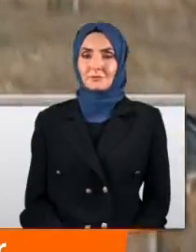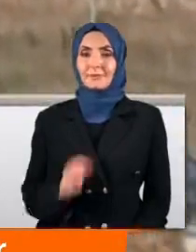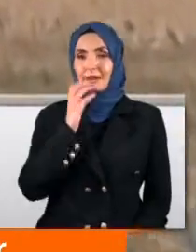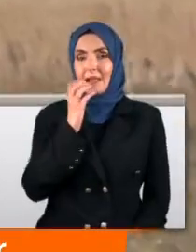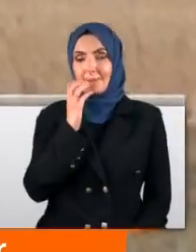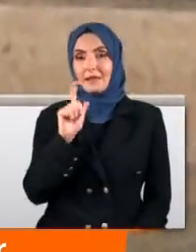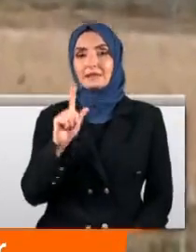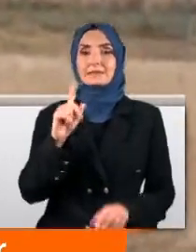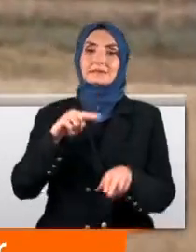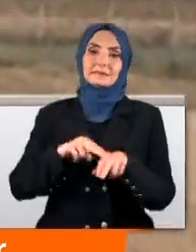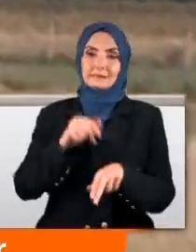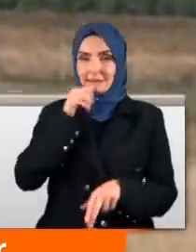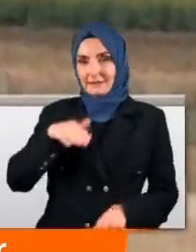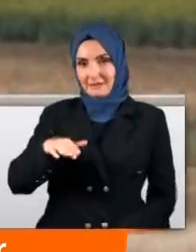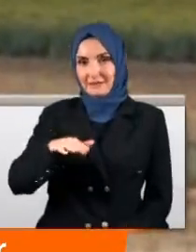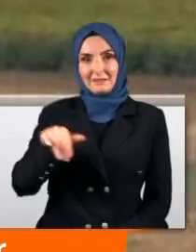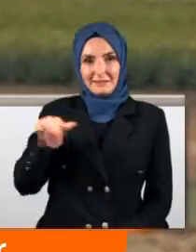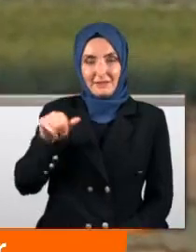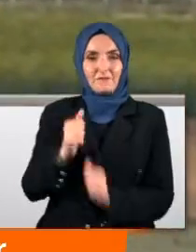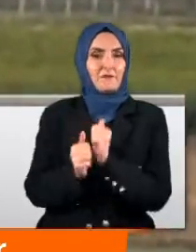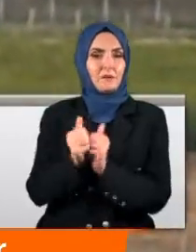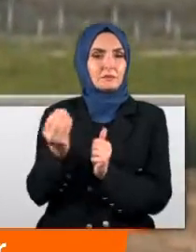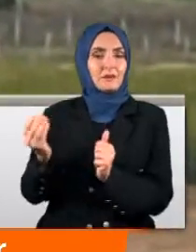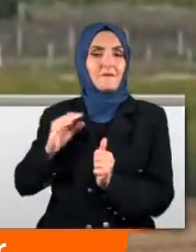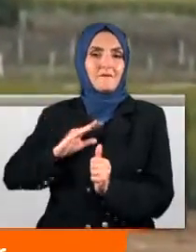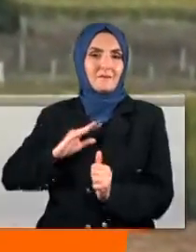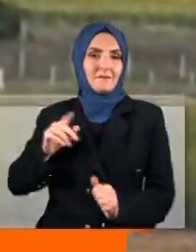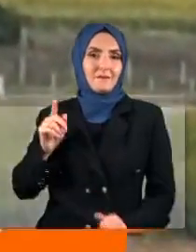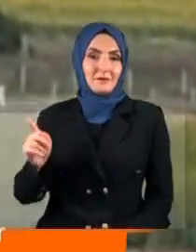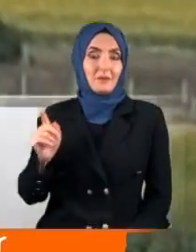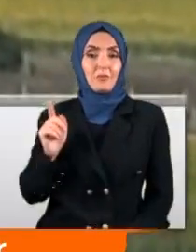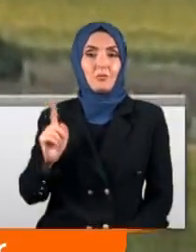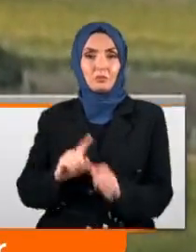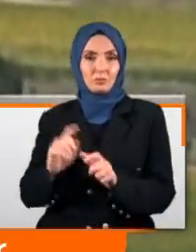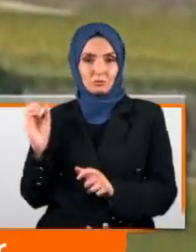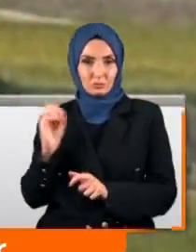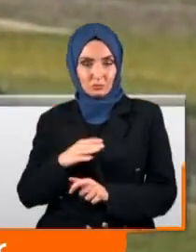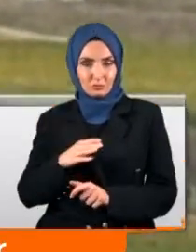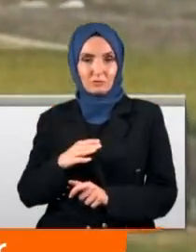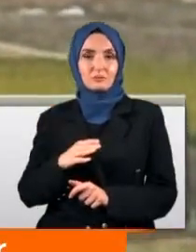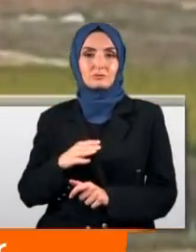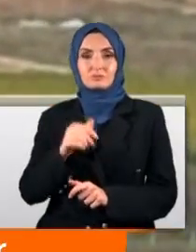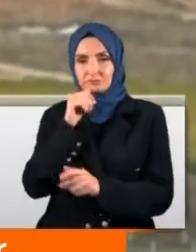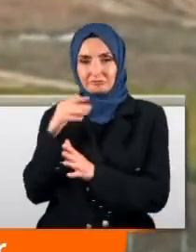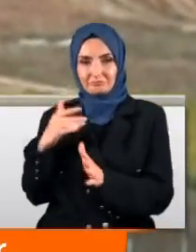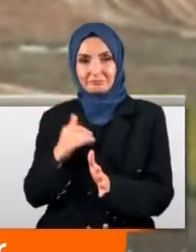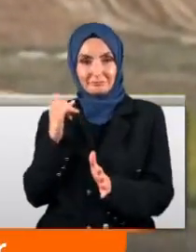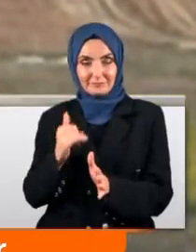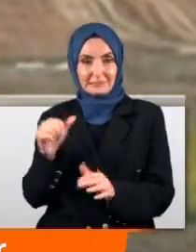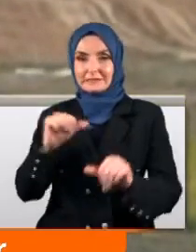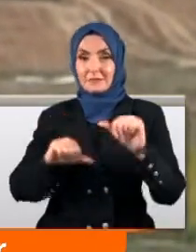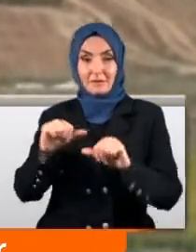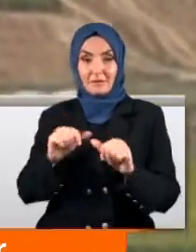Deresi'nin hemen yakınında fabrikalar bulunuyor ve o işletmelerin atıkları, yani insan sağlığını tehdit eden